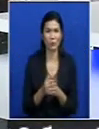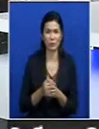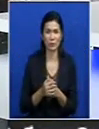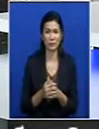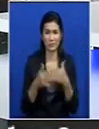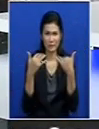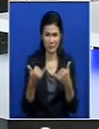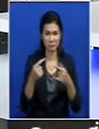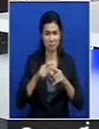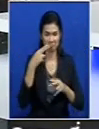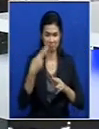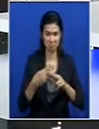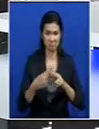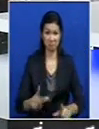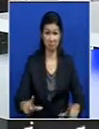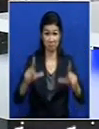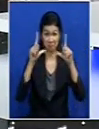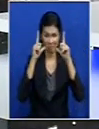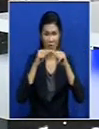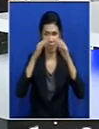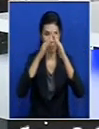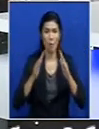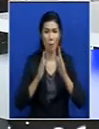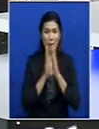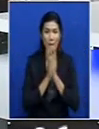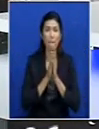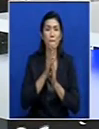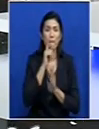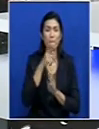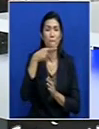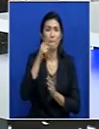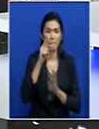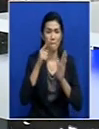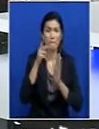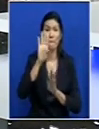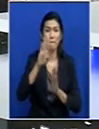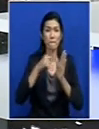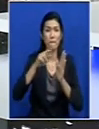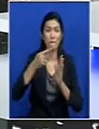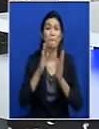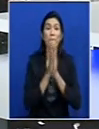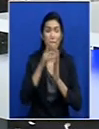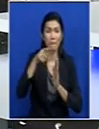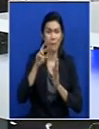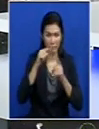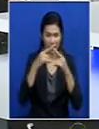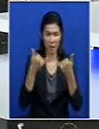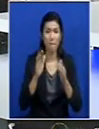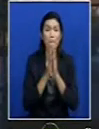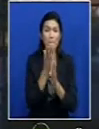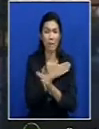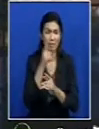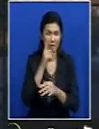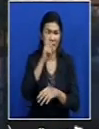ดถึงเกจิอาจารย์ชื่อดังกันบ้างนะคะของวัดบางพระหรือว่าหลวงพ่อเปิ่นค่ะถึงแม้ว่าท่านจะละสังขารมาถึง